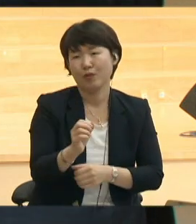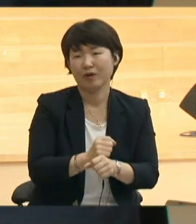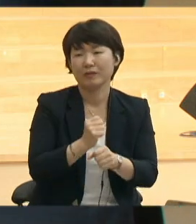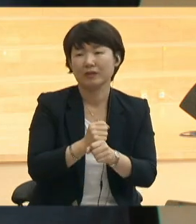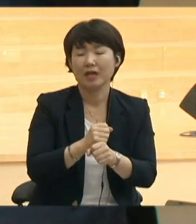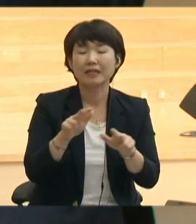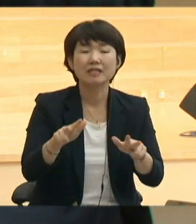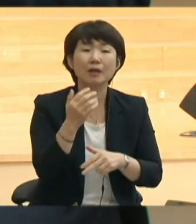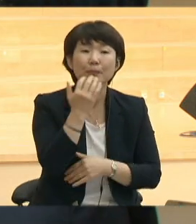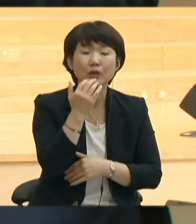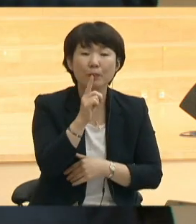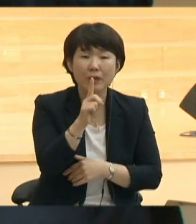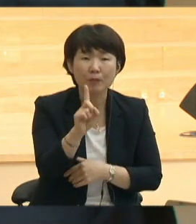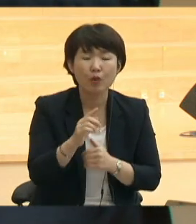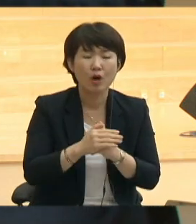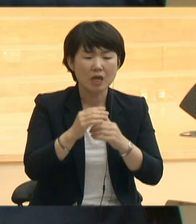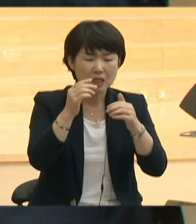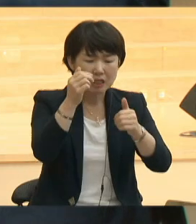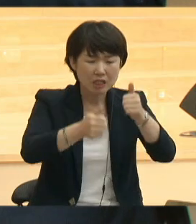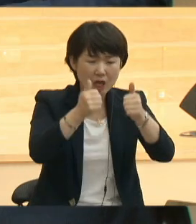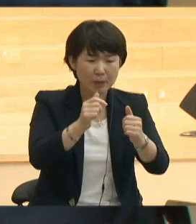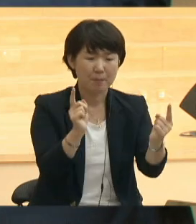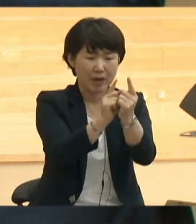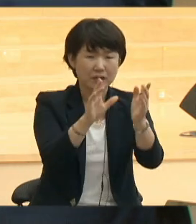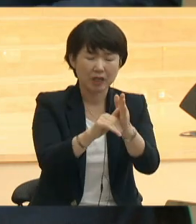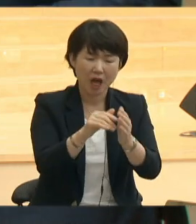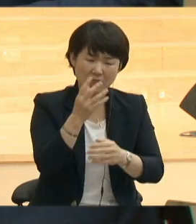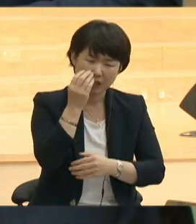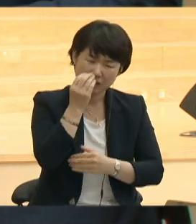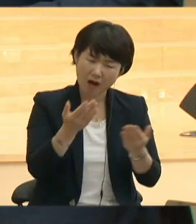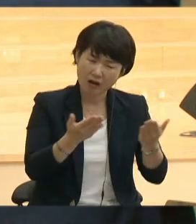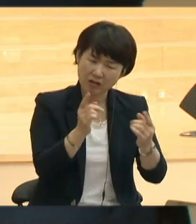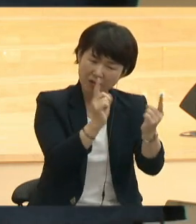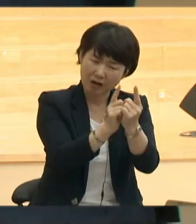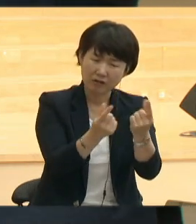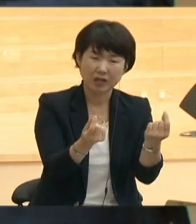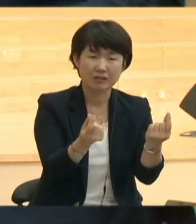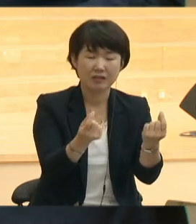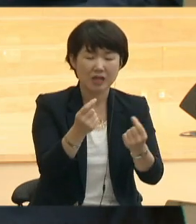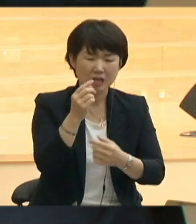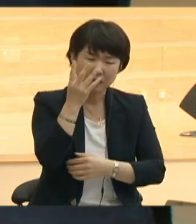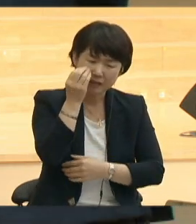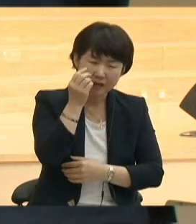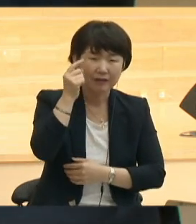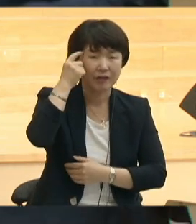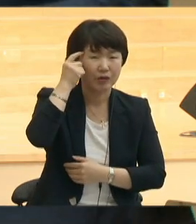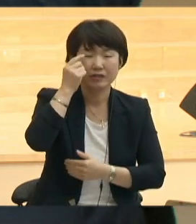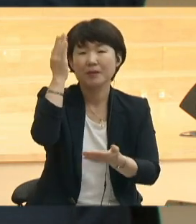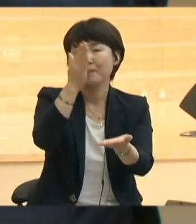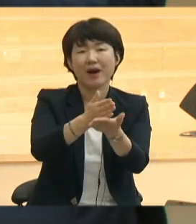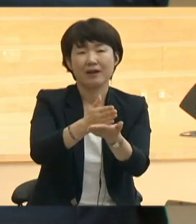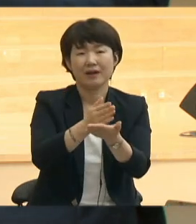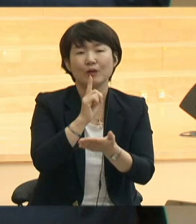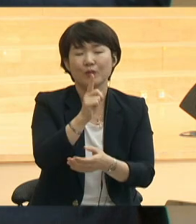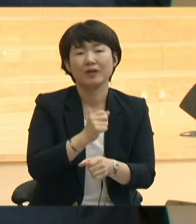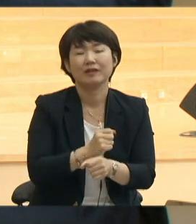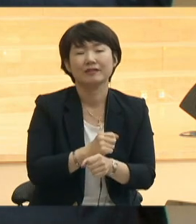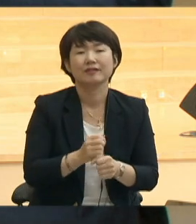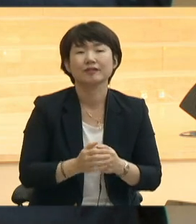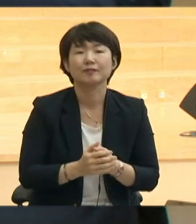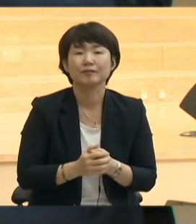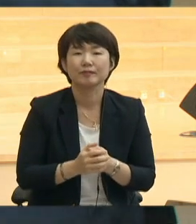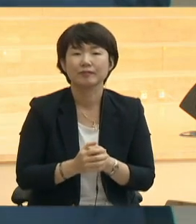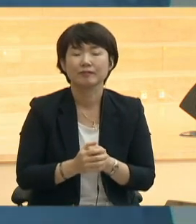면 시험을 이상한 일을 당한 것 같이 예상이 여기지 말라